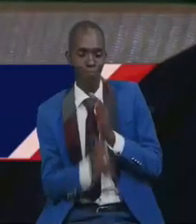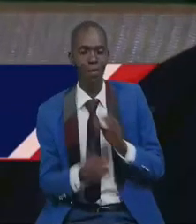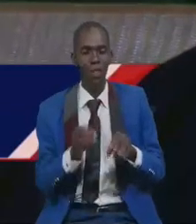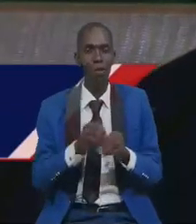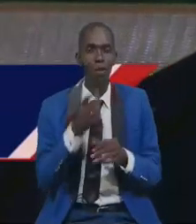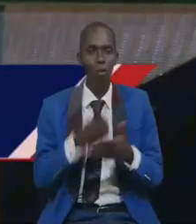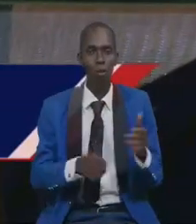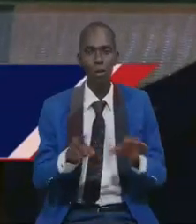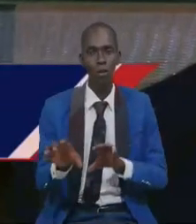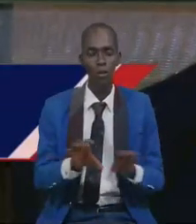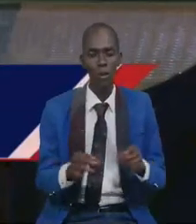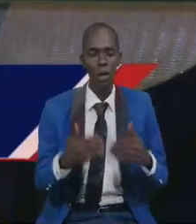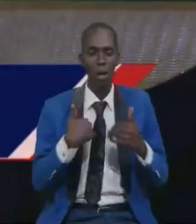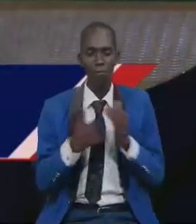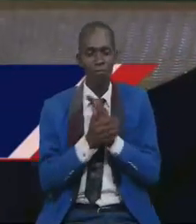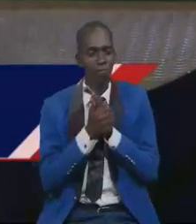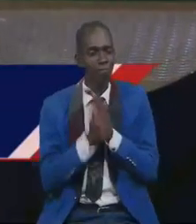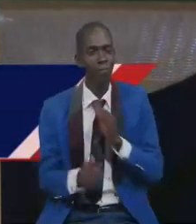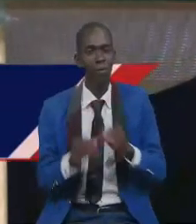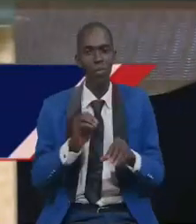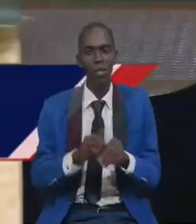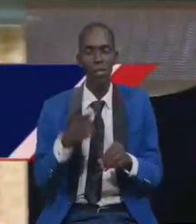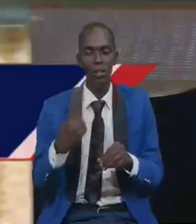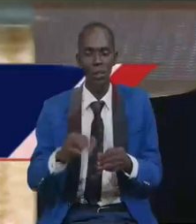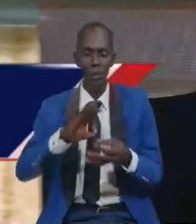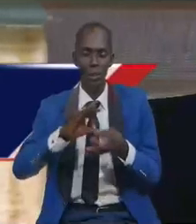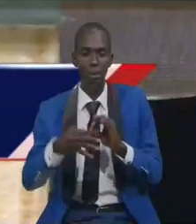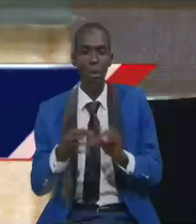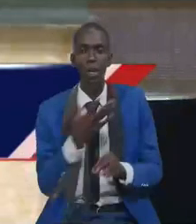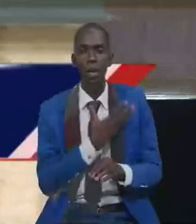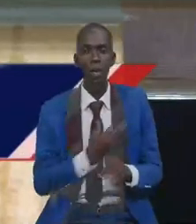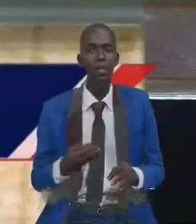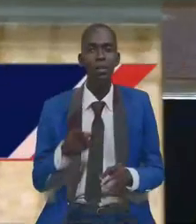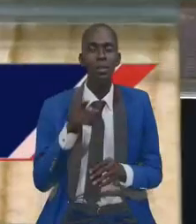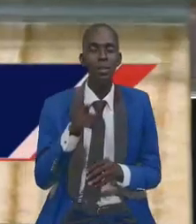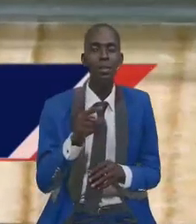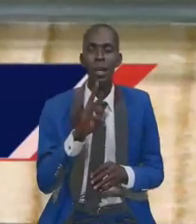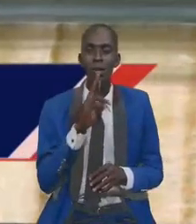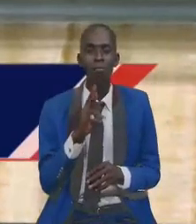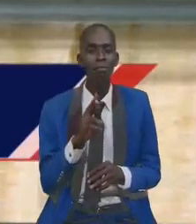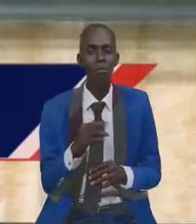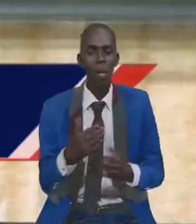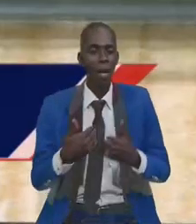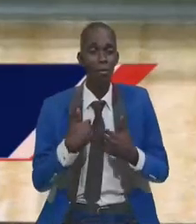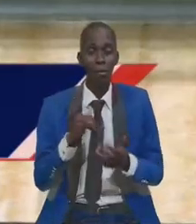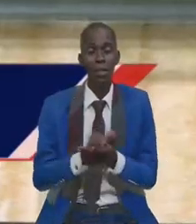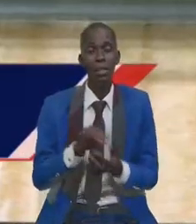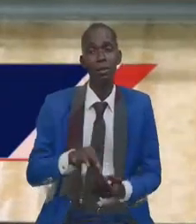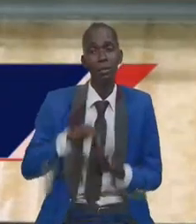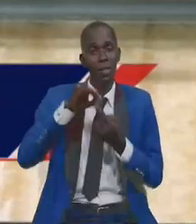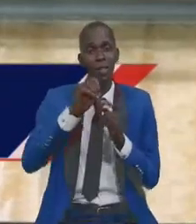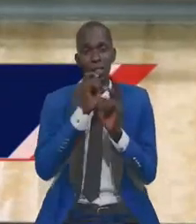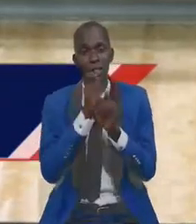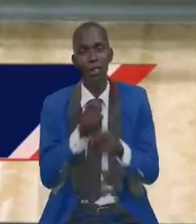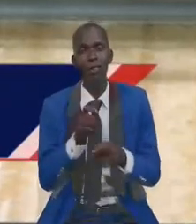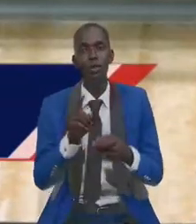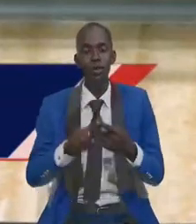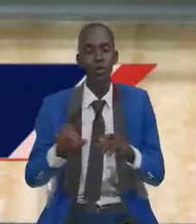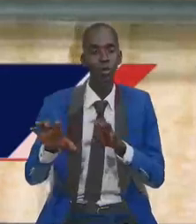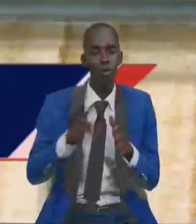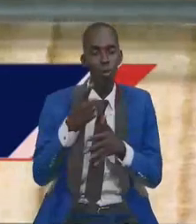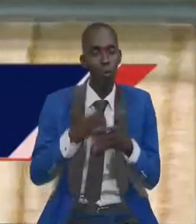de l'interprétation. Et comme vous vous spécialisez dans votre don, c'est un don que tu as et les magiciens ne